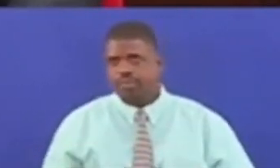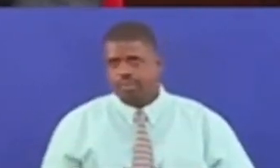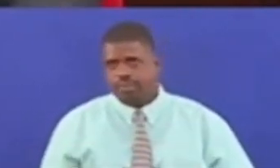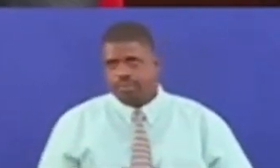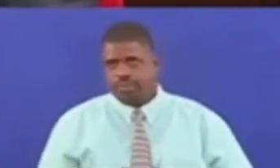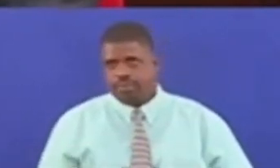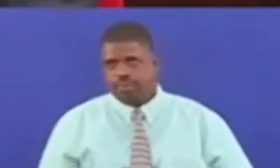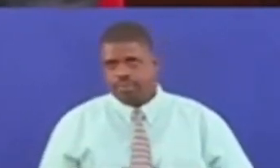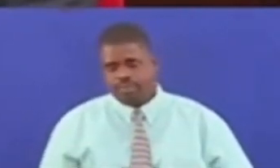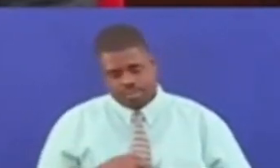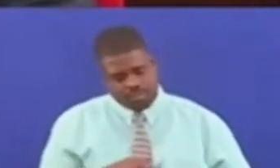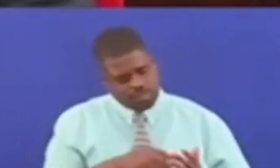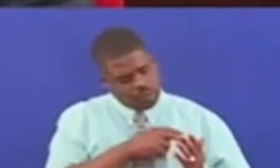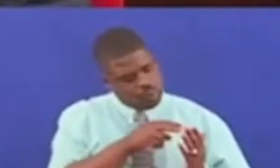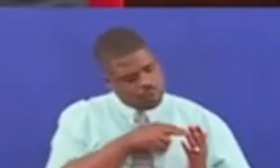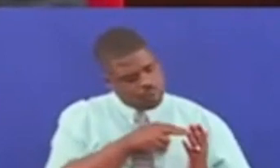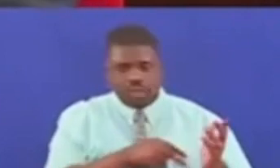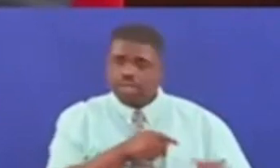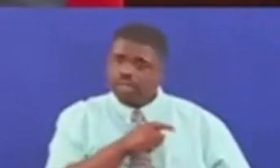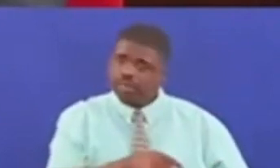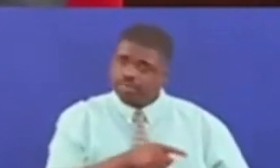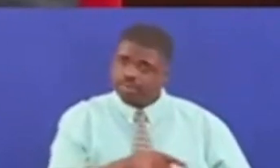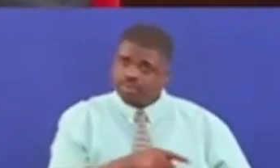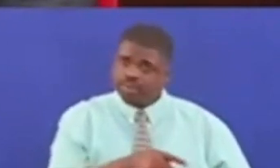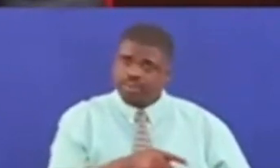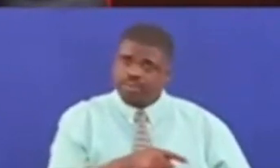na nilikuwa nasoma hapa